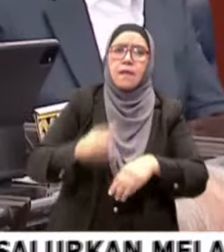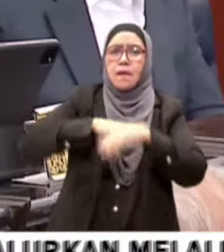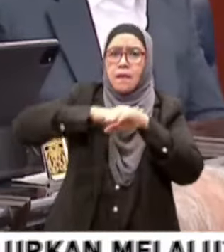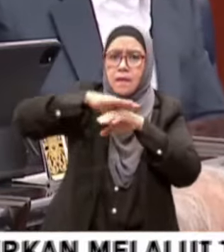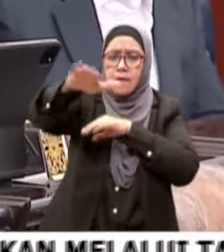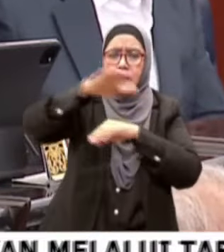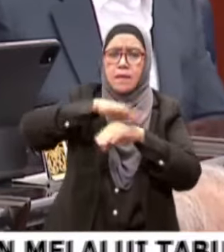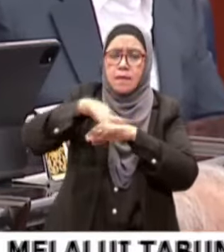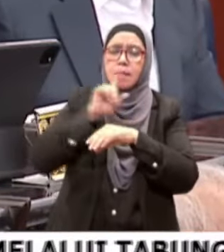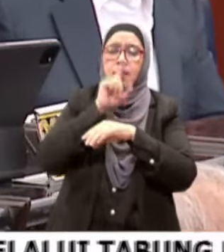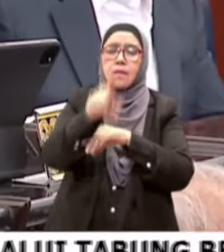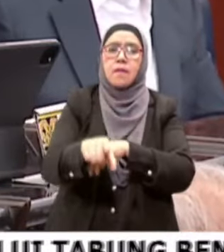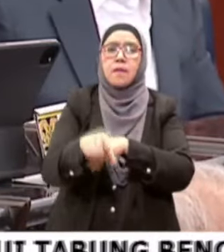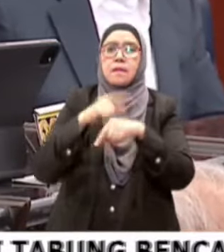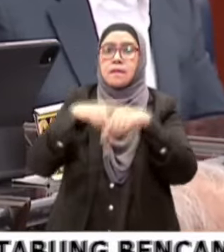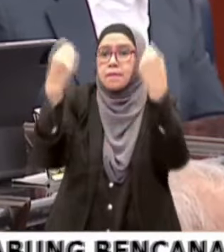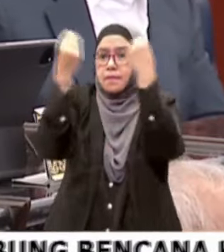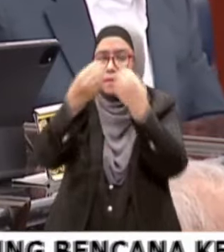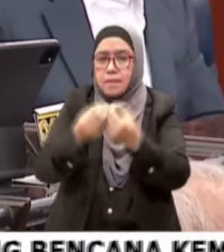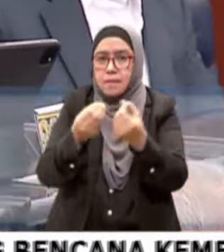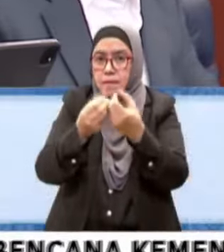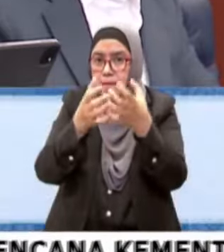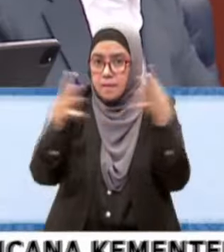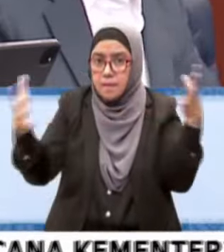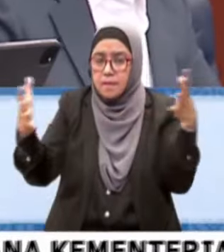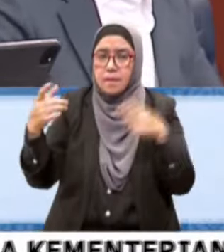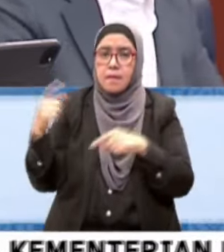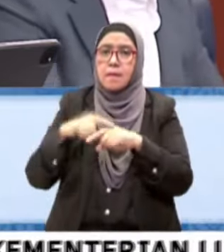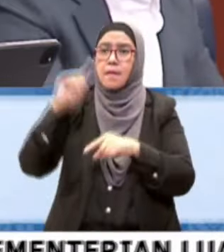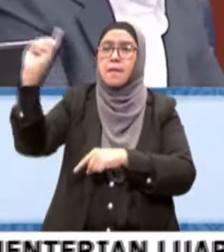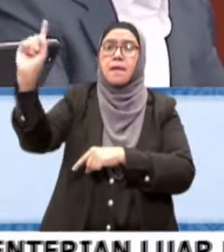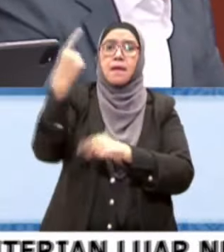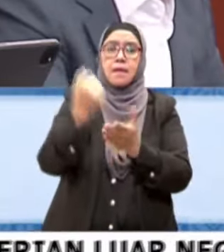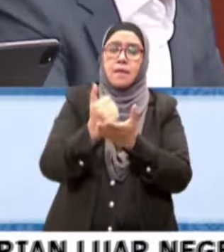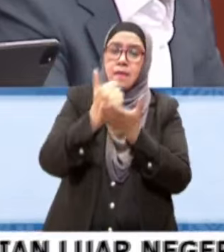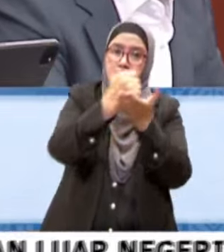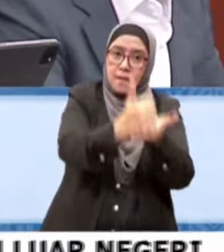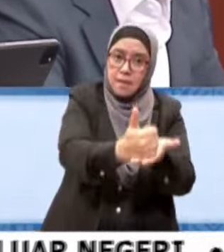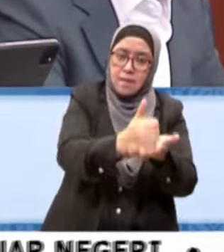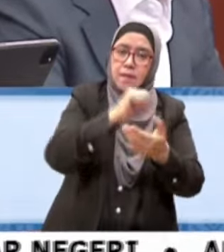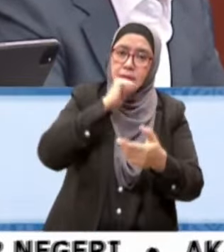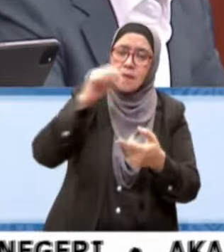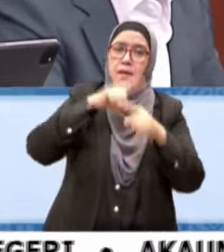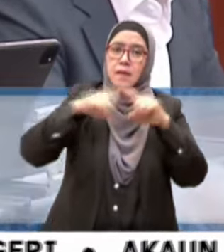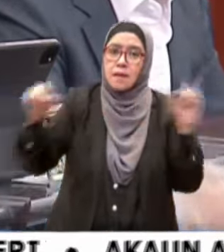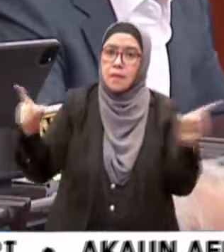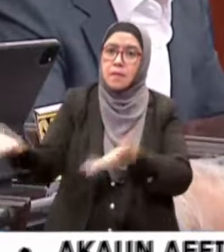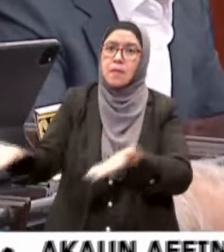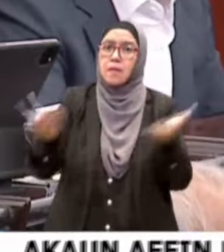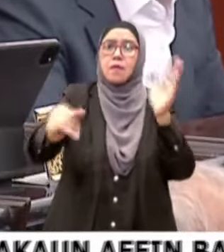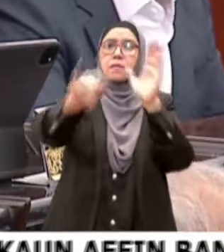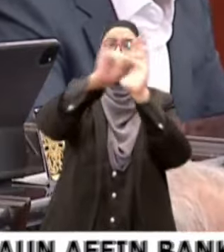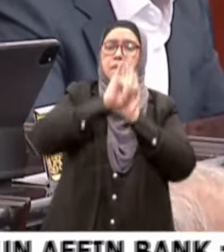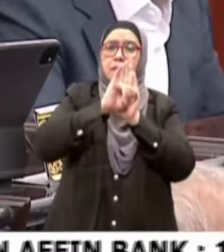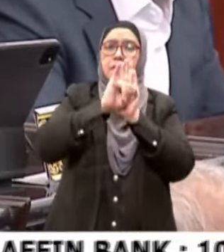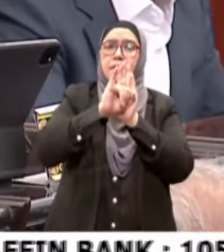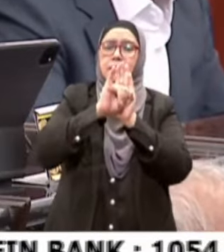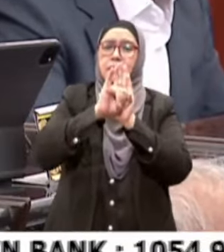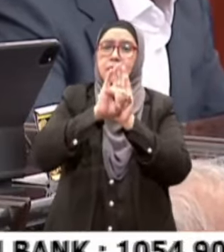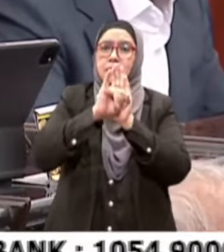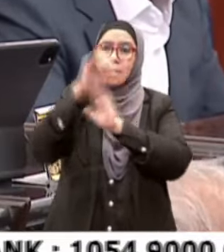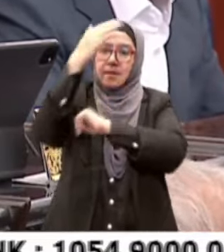sangatlah besar mereka bukan saja membantu misi kemanusiaan ini dan mereka juga membawa image dan identity negara